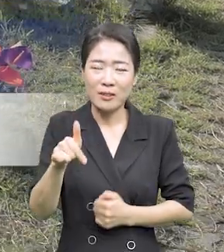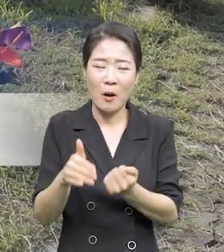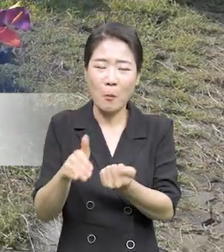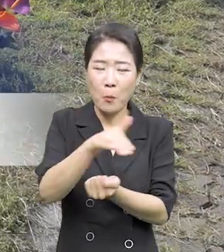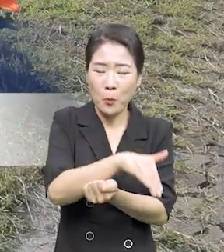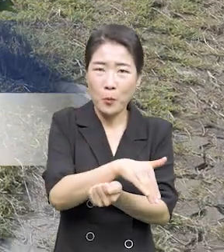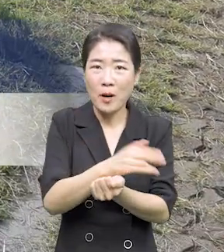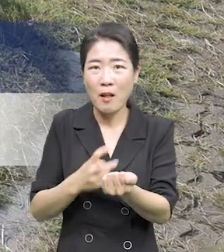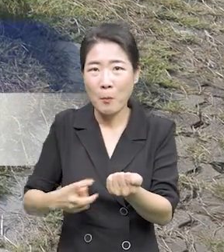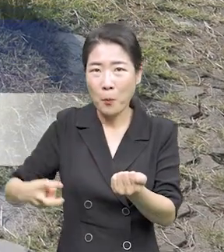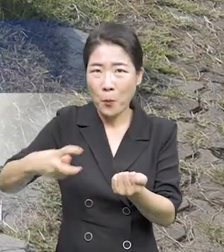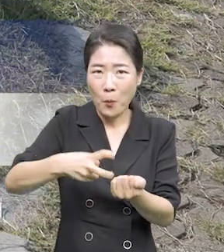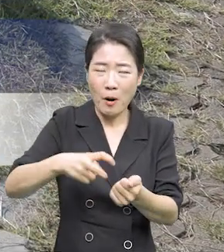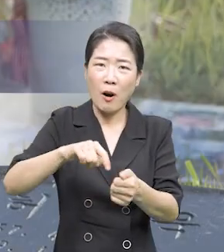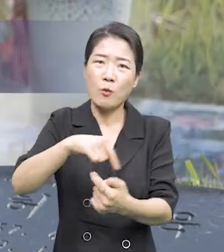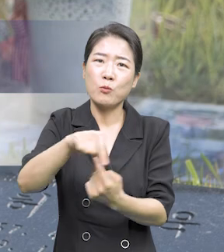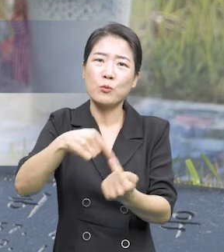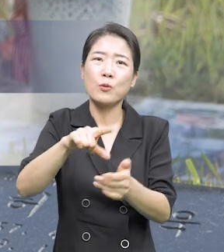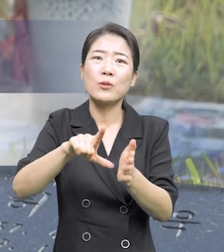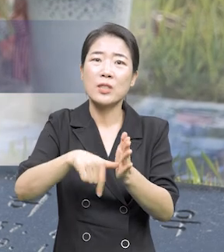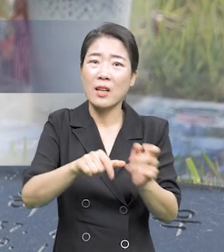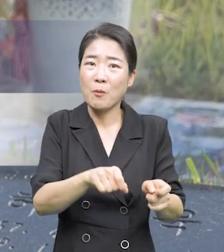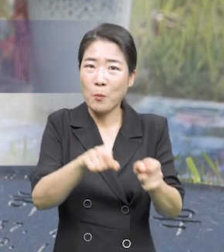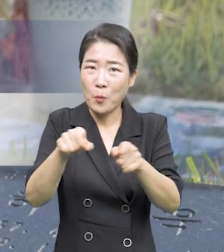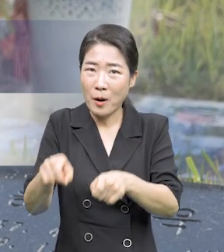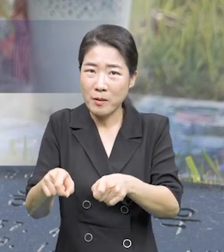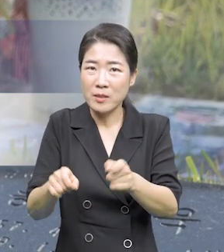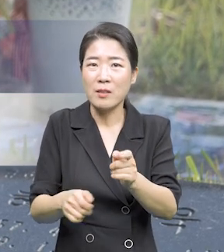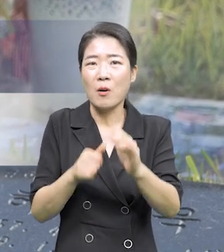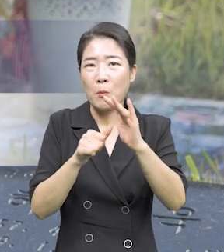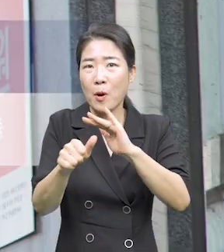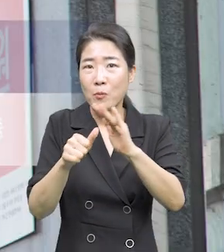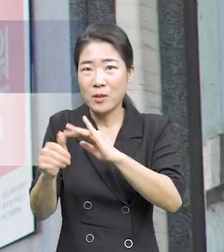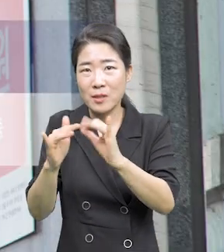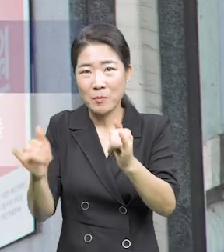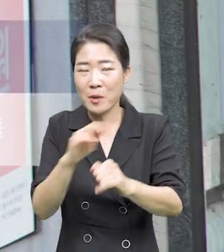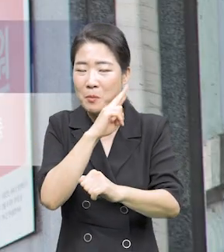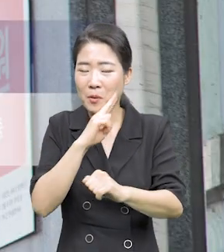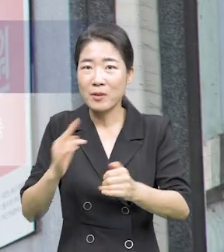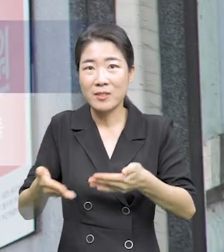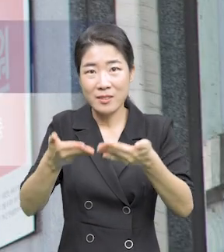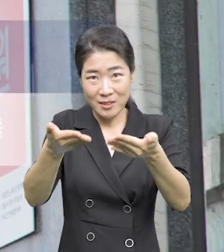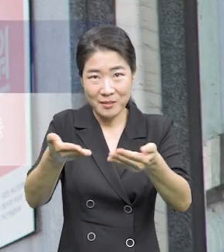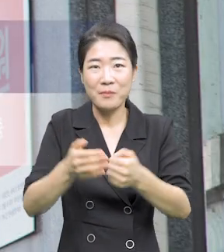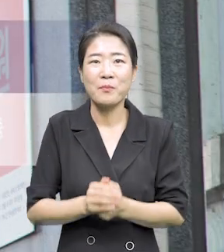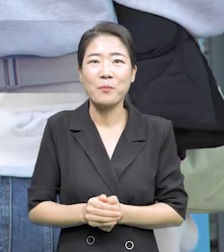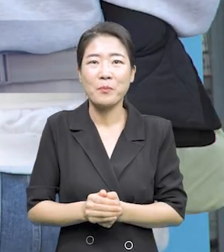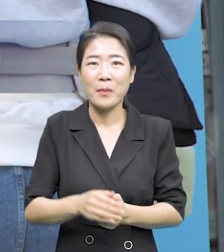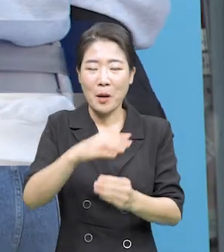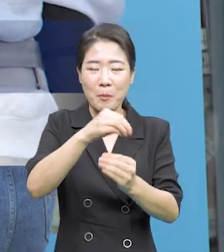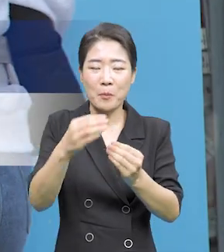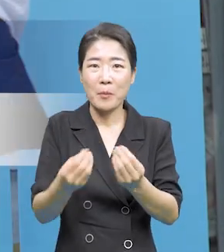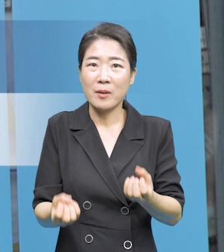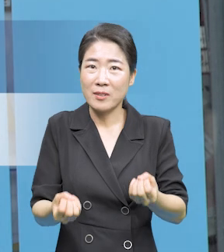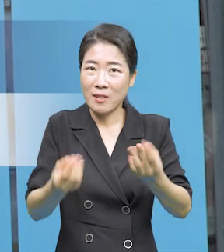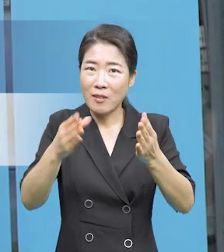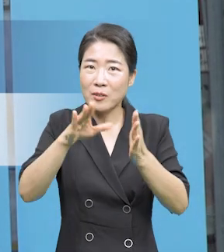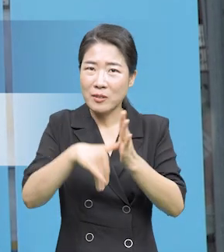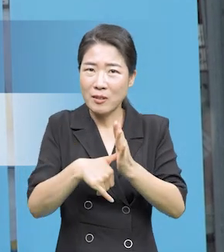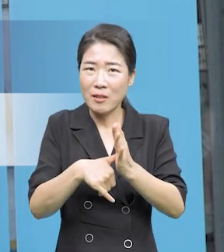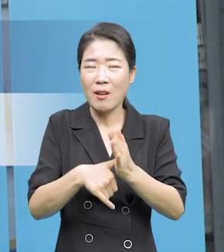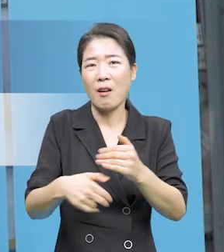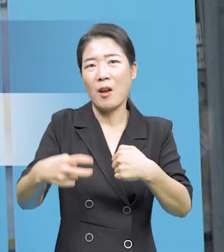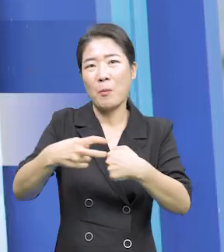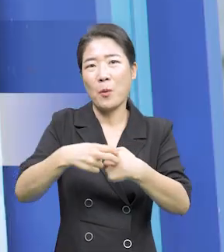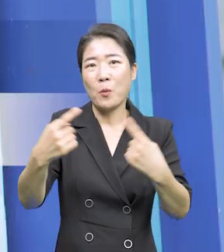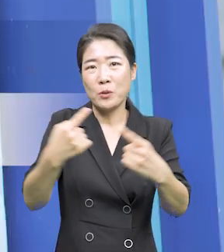운행 등으로 성묘객에게 교통 편의를 제공할 예정입니다. 이와 함께 명절 기간 진료 공백이 발생하지